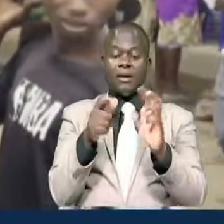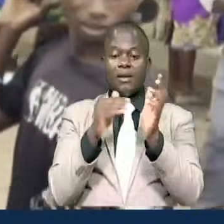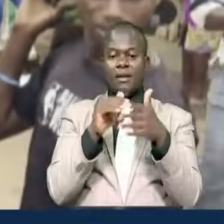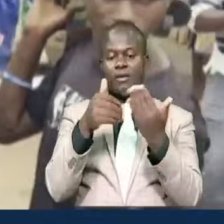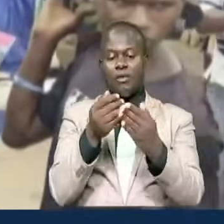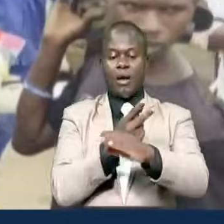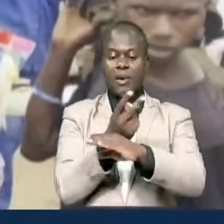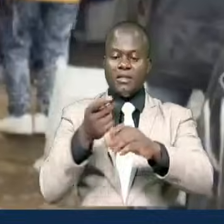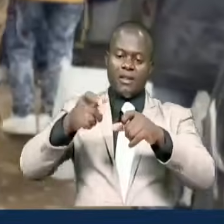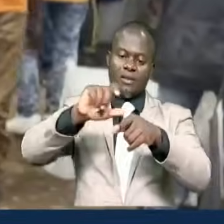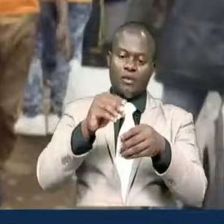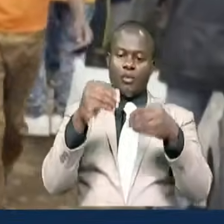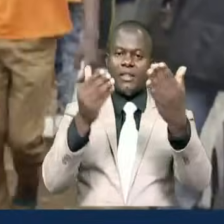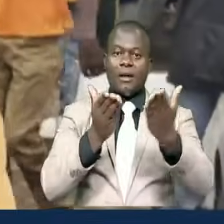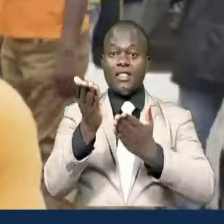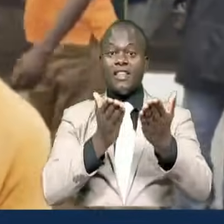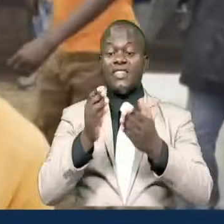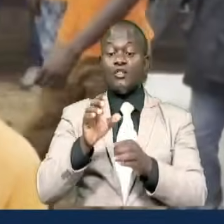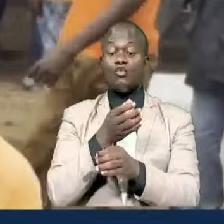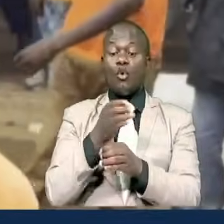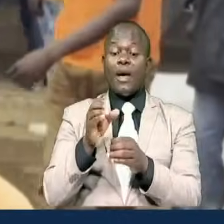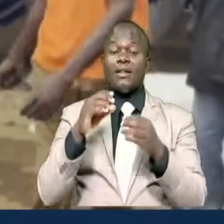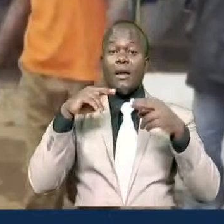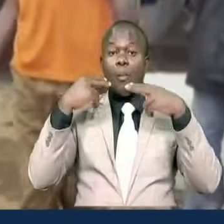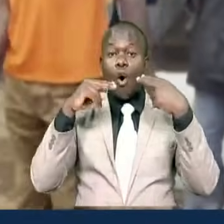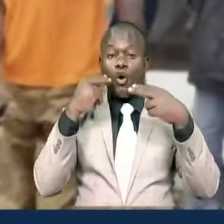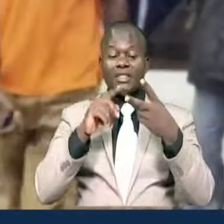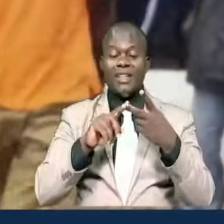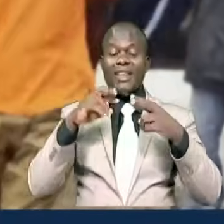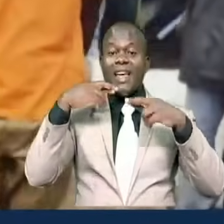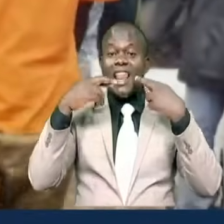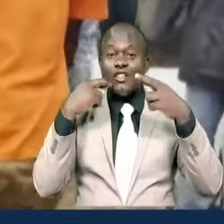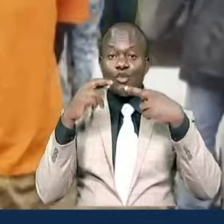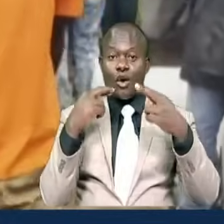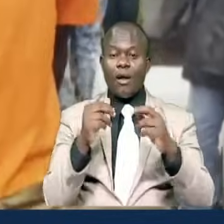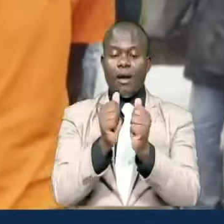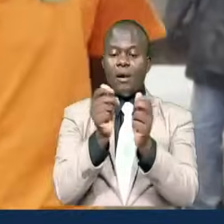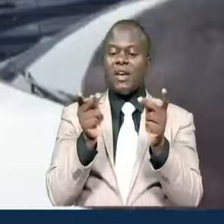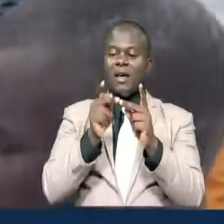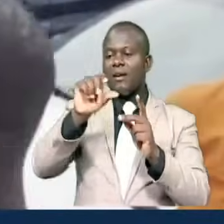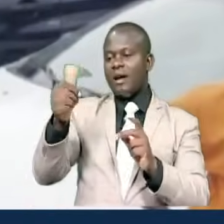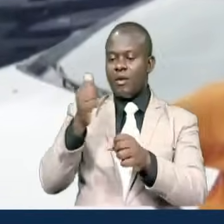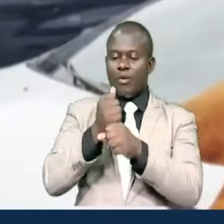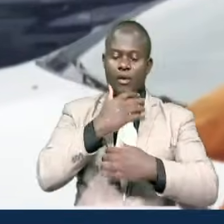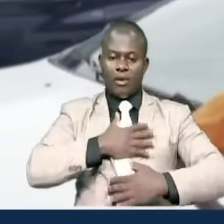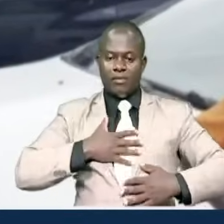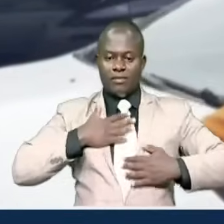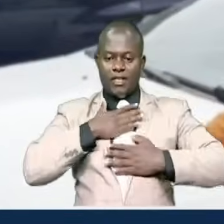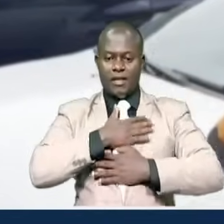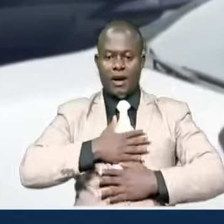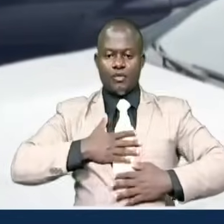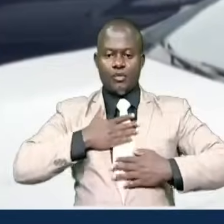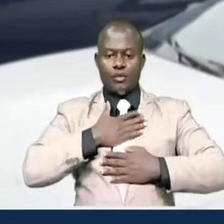amasaha yiyongereye ku batanga serivisi z'utubari amahoteli amaresitora n'ahandi hakorerwa imyidagaduro Jean